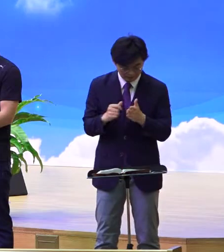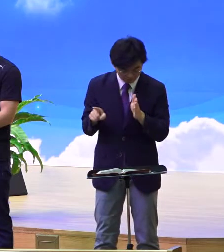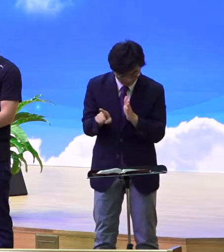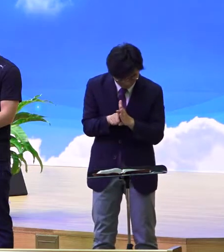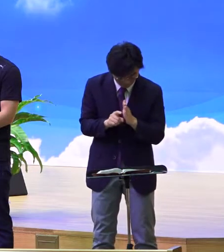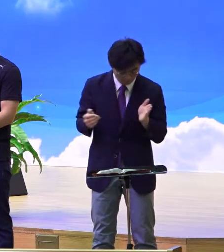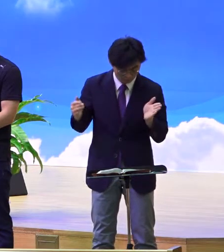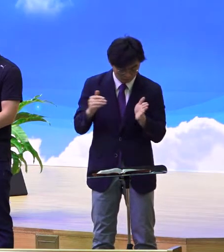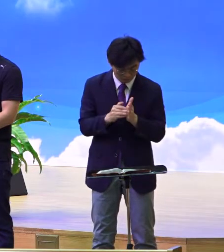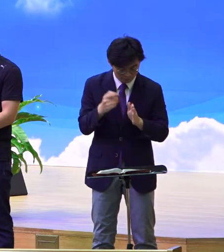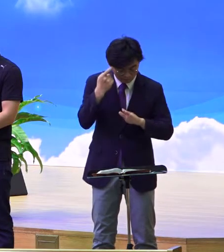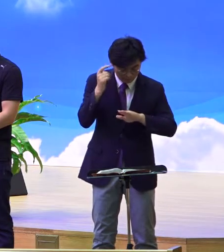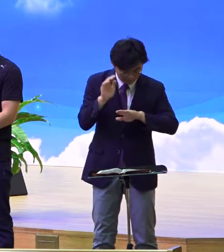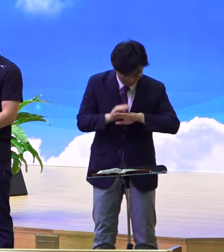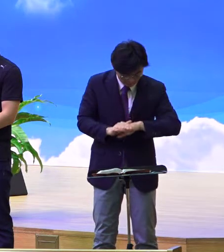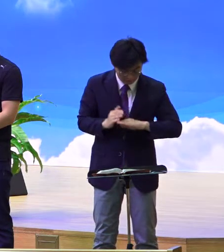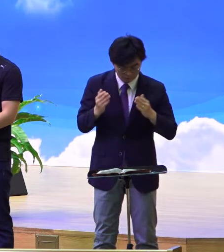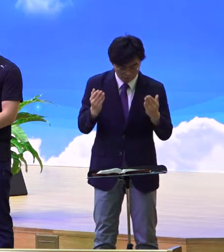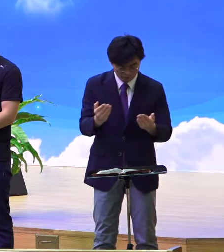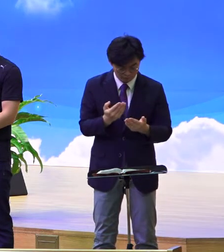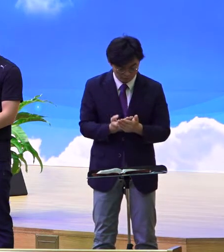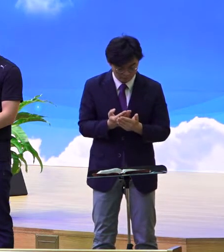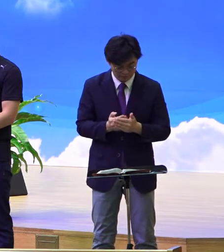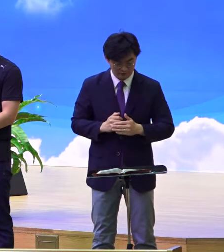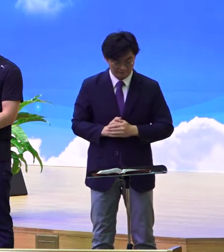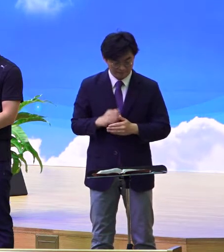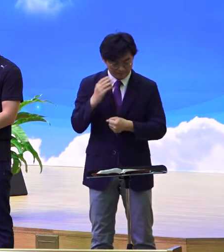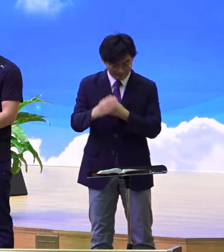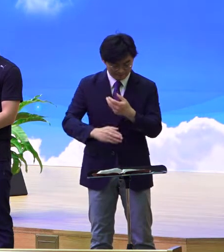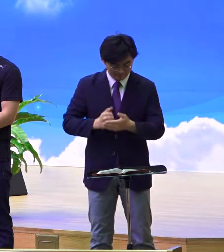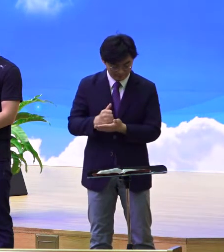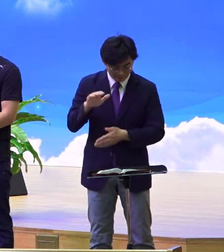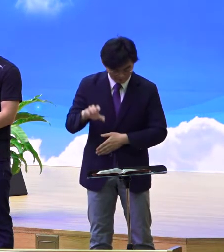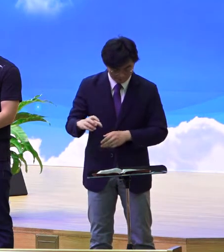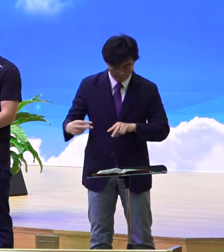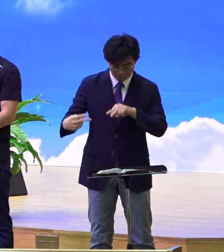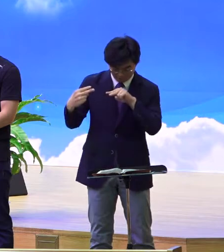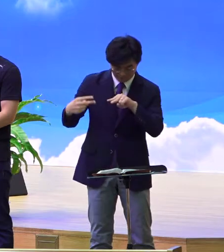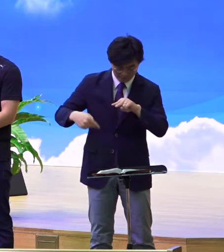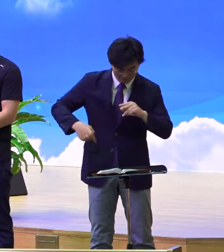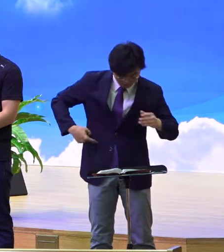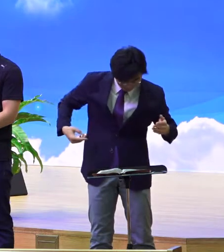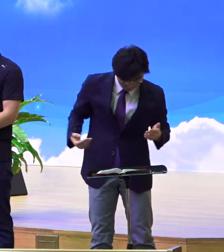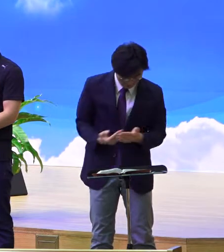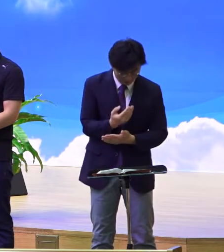기다리게 하옵소서. 하나님 앞에 진실한 고백과 회개로